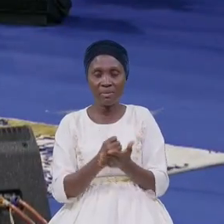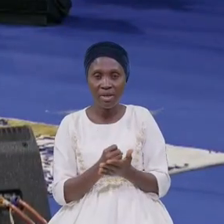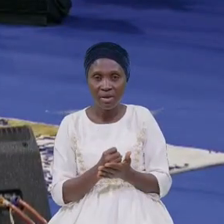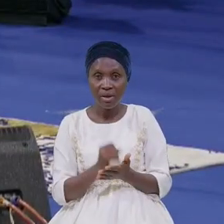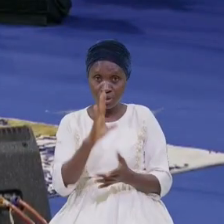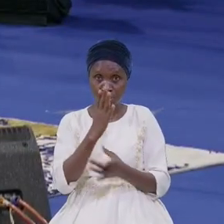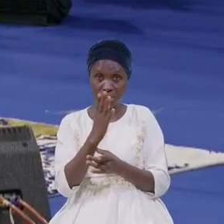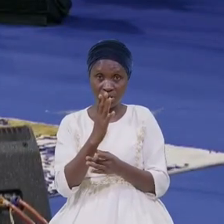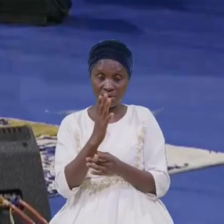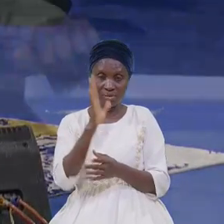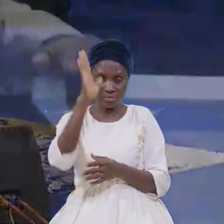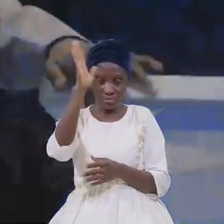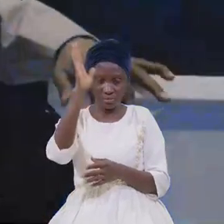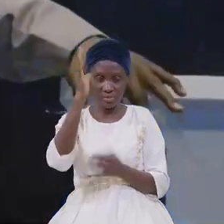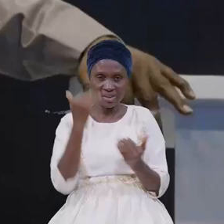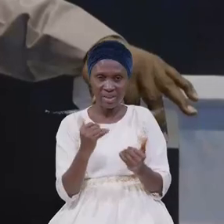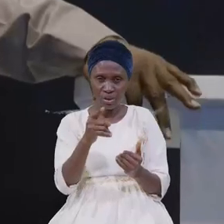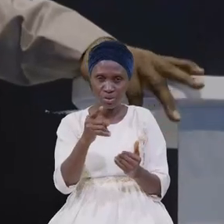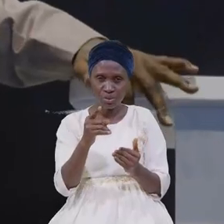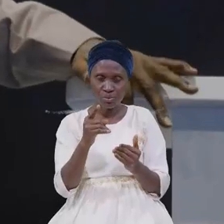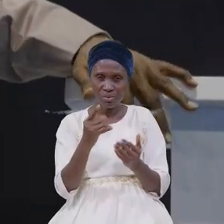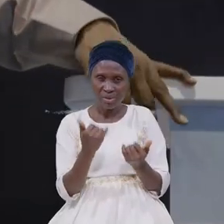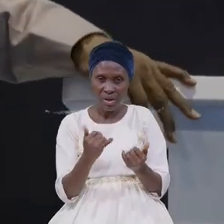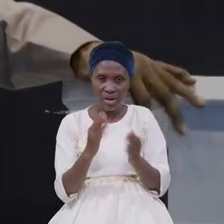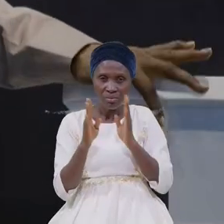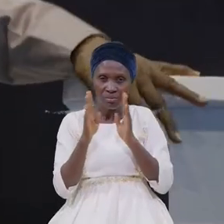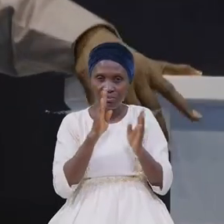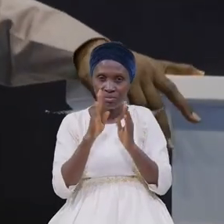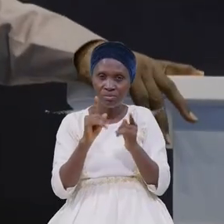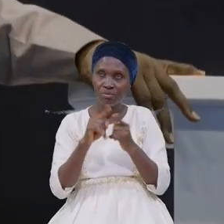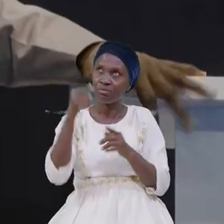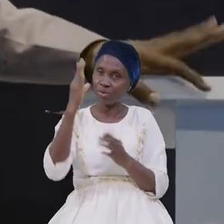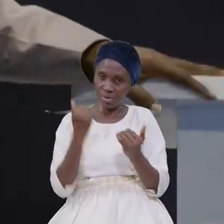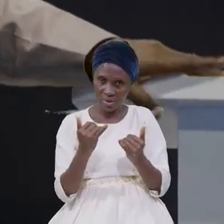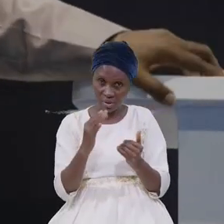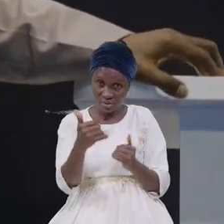Fermez les yeux et dites au Seigneur, Seigneur, je viens à toi.